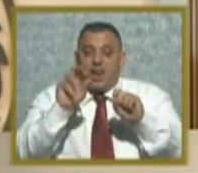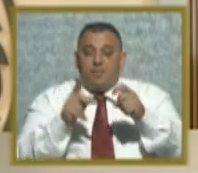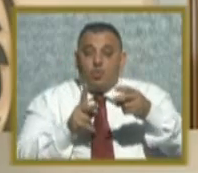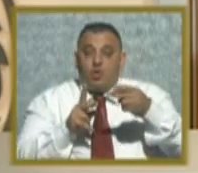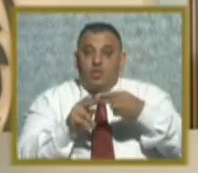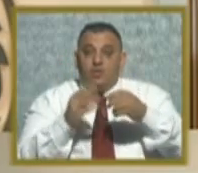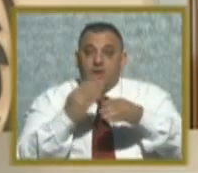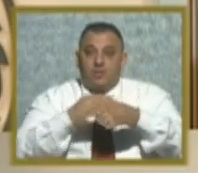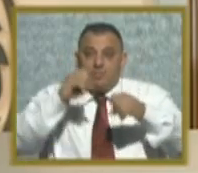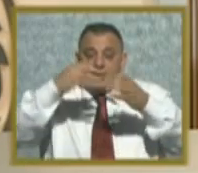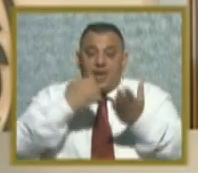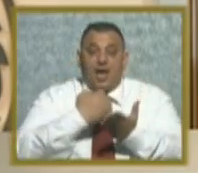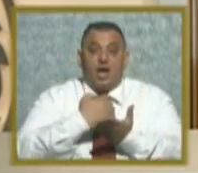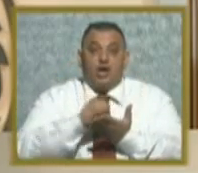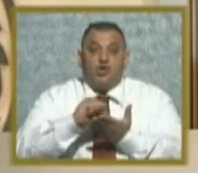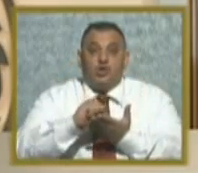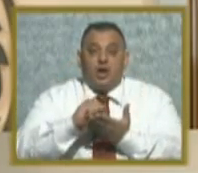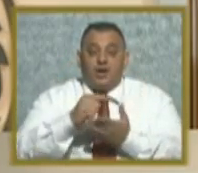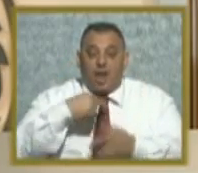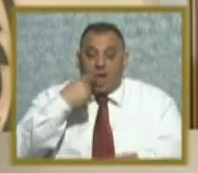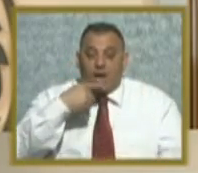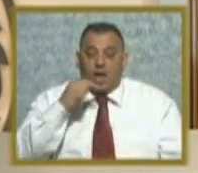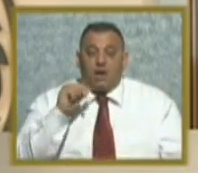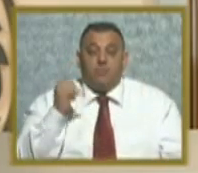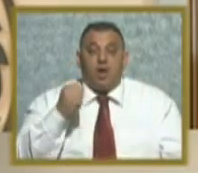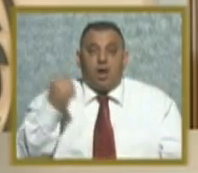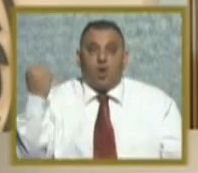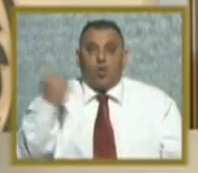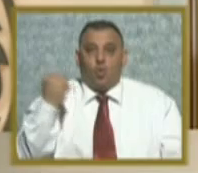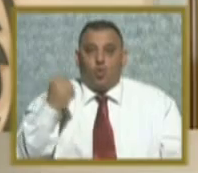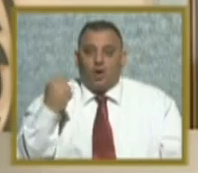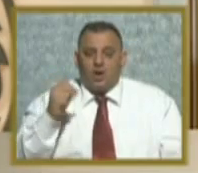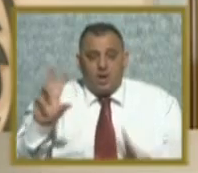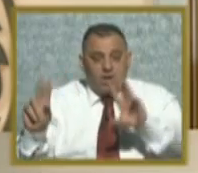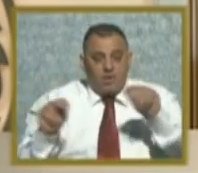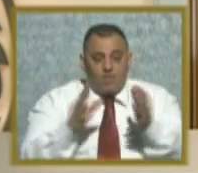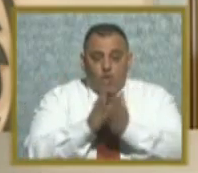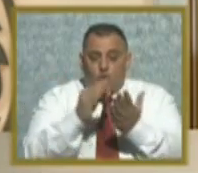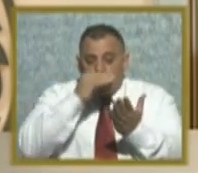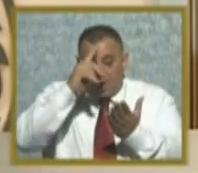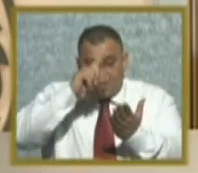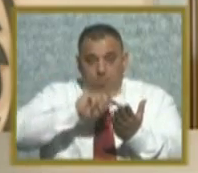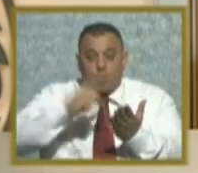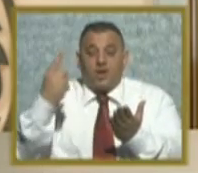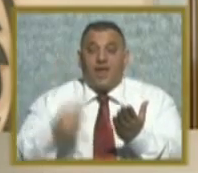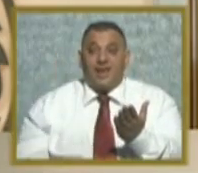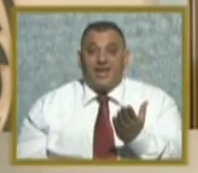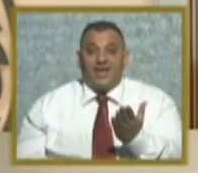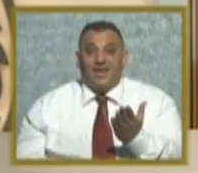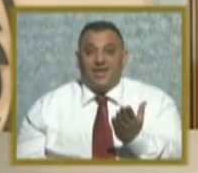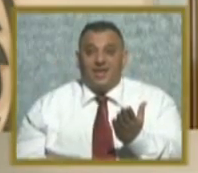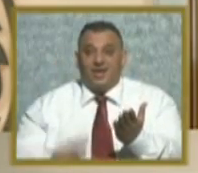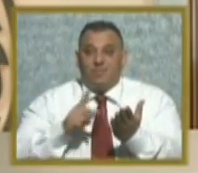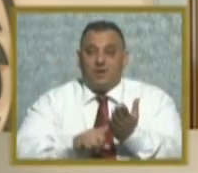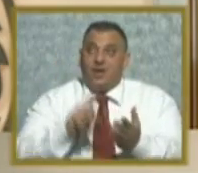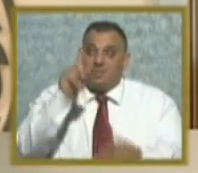وعلا لإعجاز العرب أهل الفصاحة والبيان والبلاغة أن يأتوا بمثل هذا القرآن، وهي مما استأثر الله جل وعلا